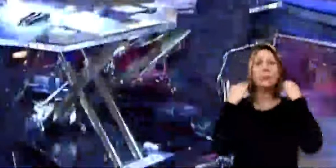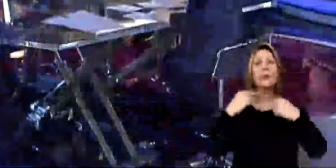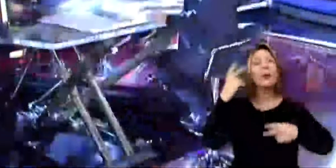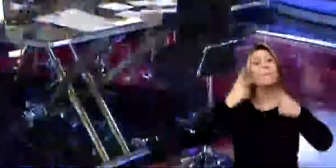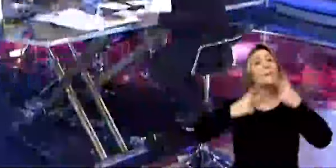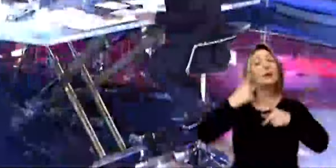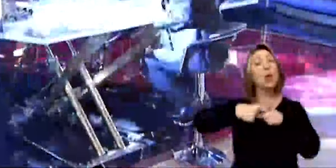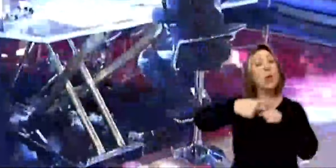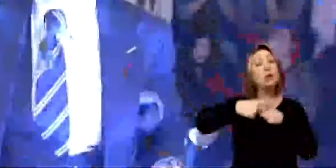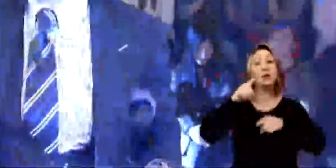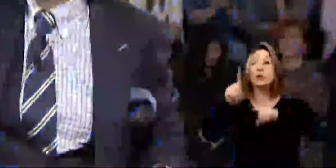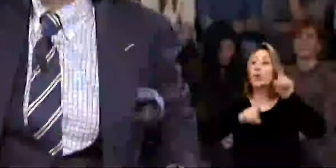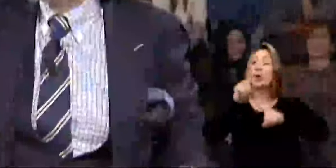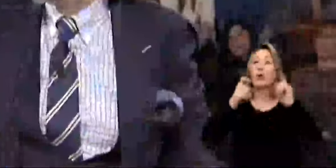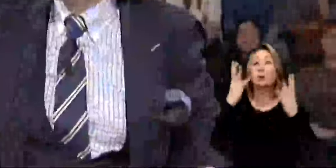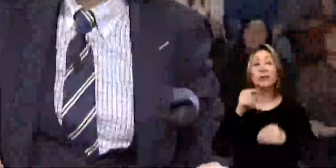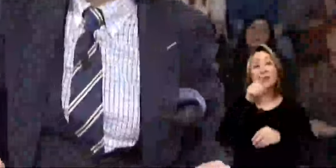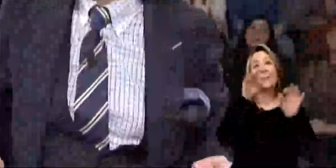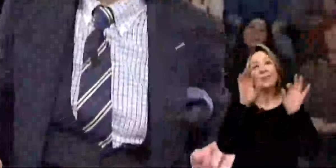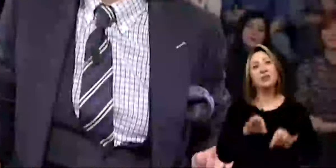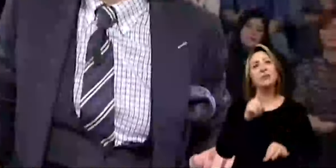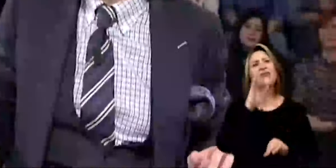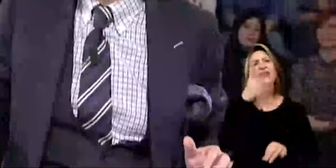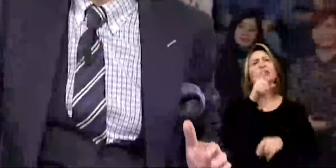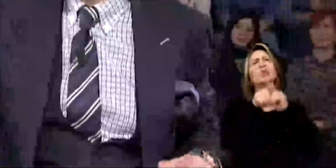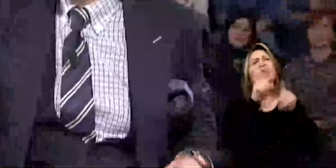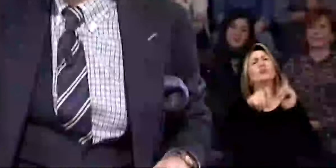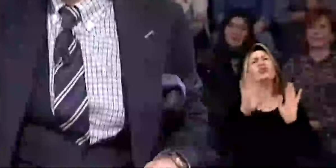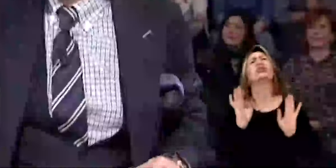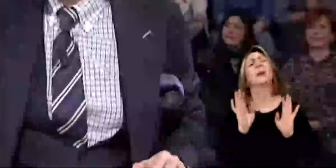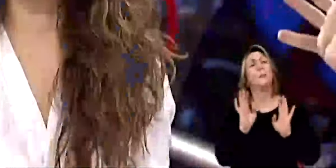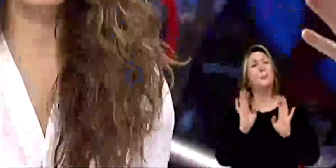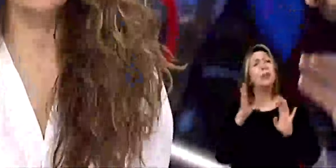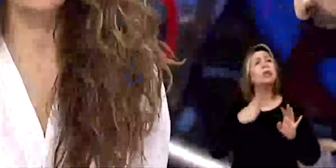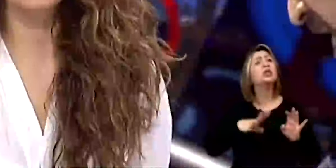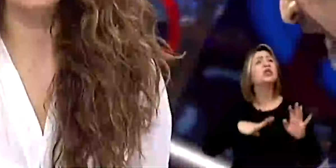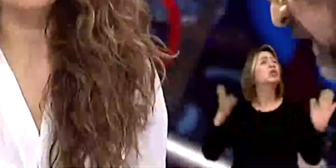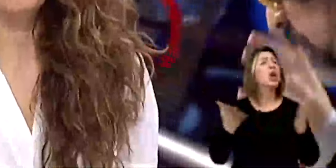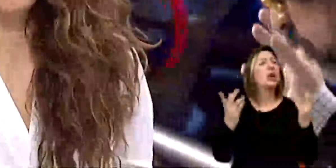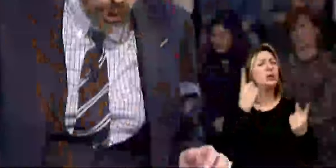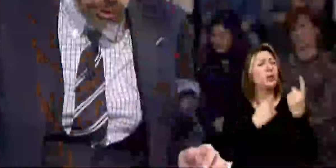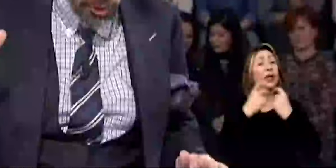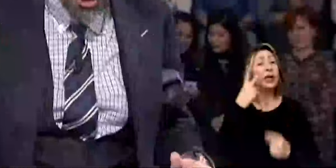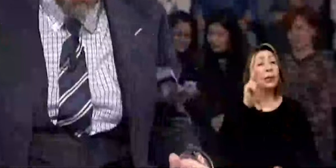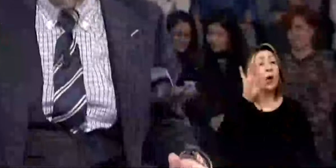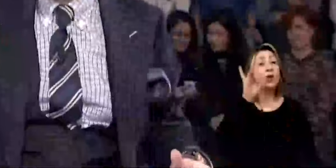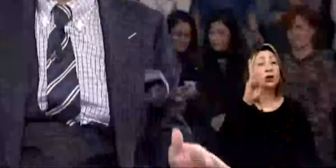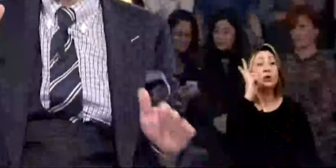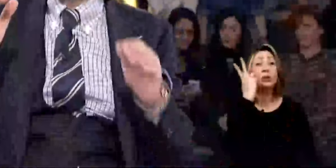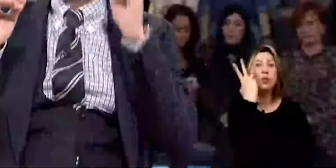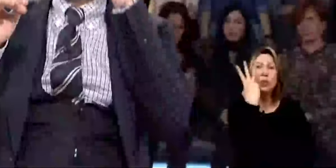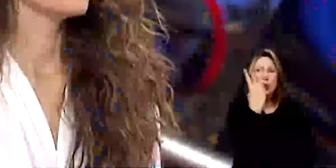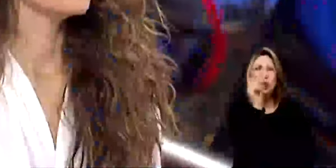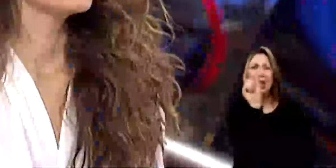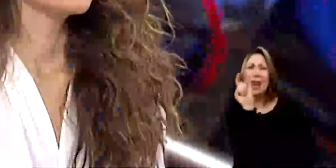Bazı ortak sorularım olacak. Sizden başlayalım efendim. Size fazla buyurun. Soru sormayacağım çünkü... Sorunuzu istediğiniz kadar sorun. Peki, 2014'ü 3 kelimeyle